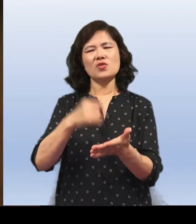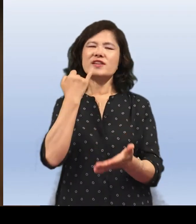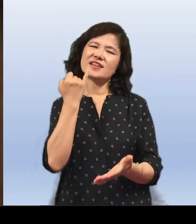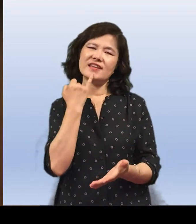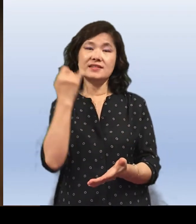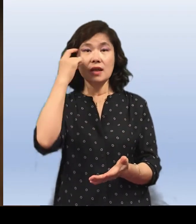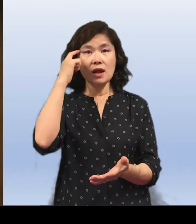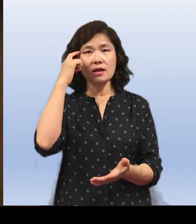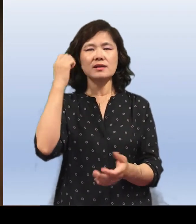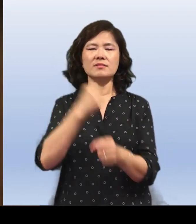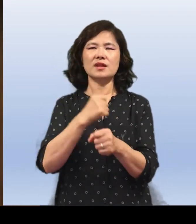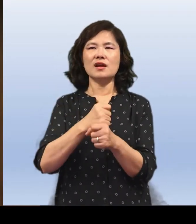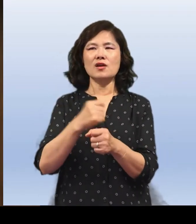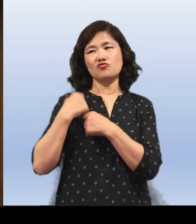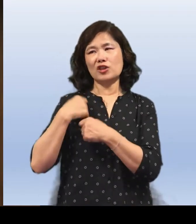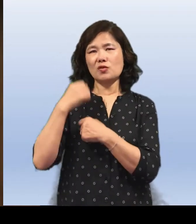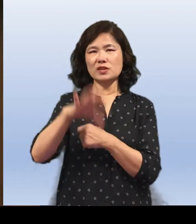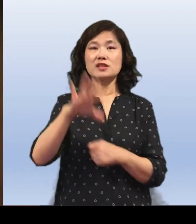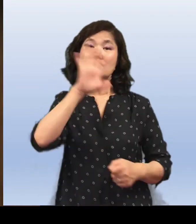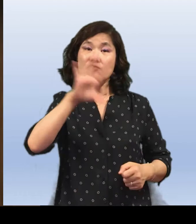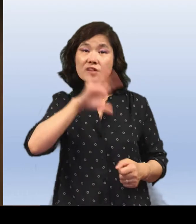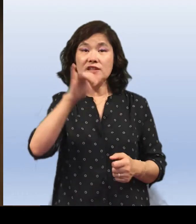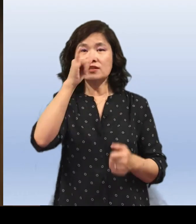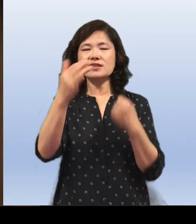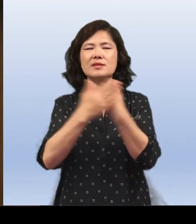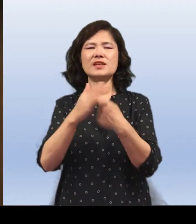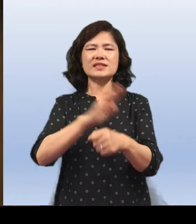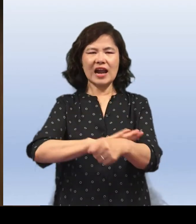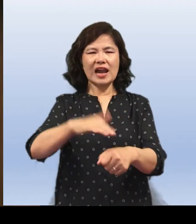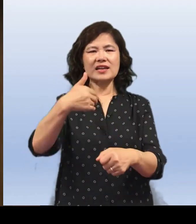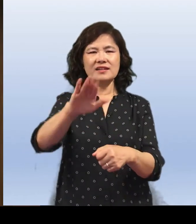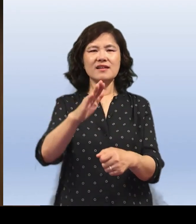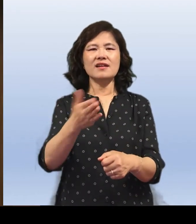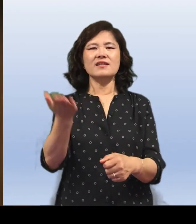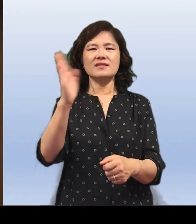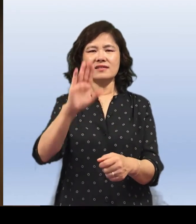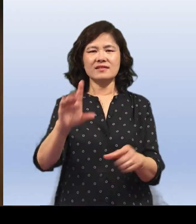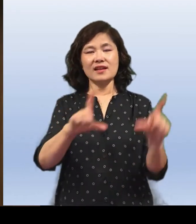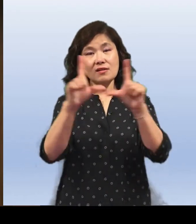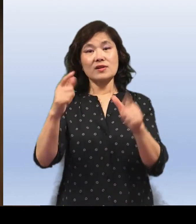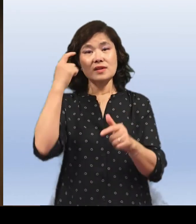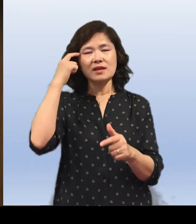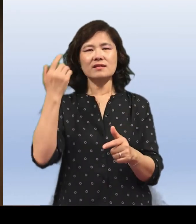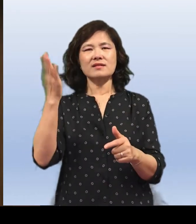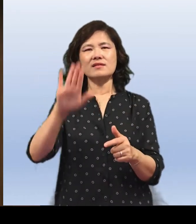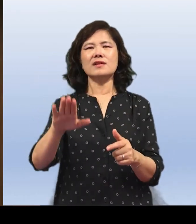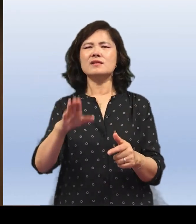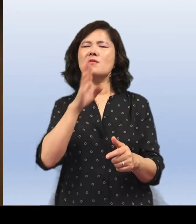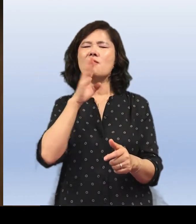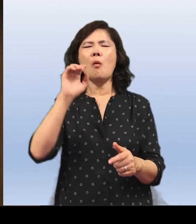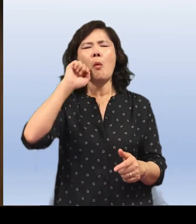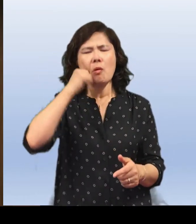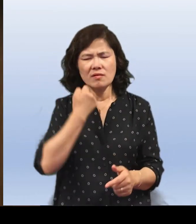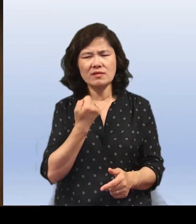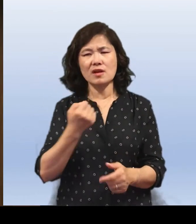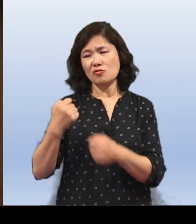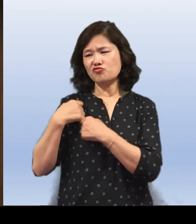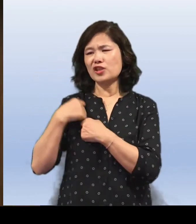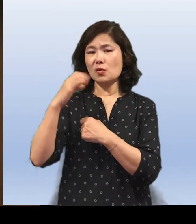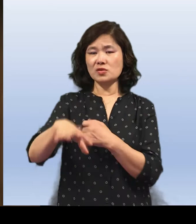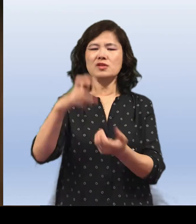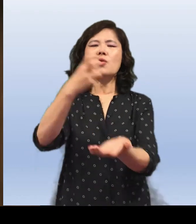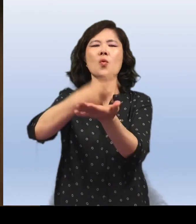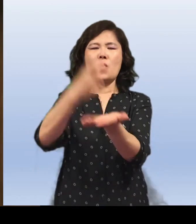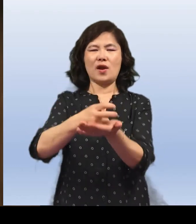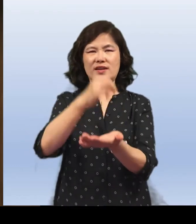단련됐기 때문에 잘 살아갈 수 있을 것이라고 생각했습니다. 그런데 생각보다 쉽지 않았어요. 군대라는 곳은 어떤 곳이냐면 규율이